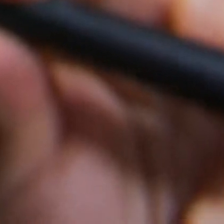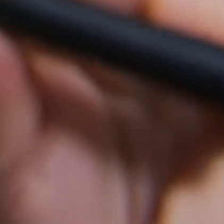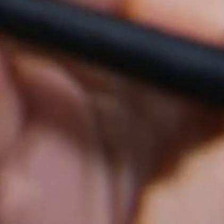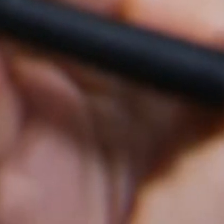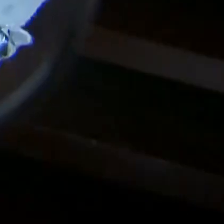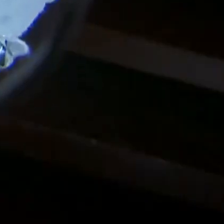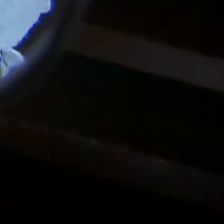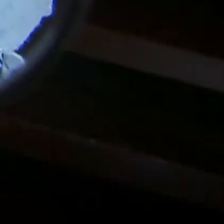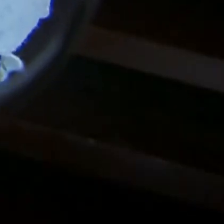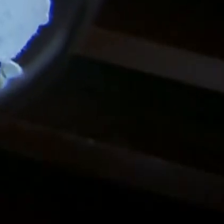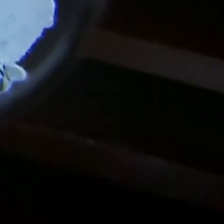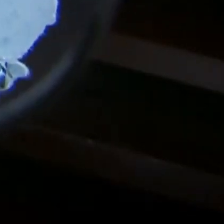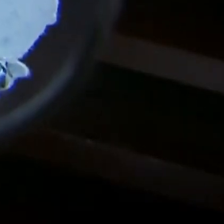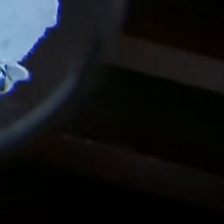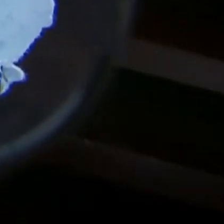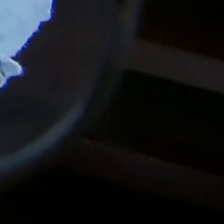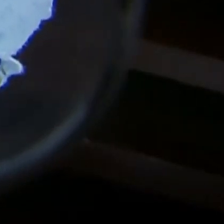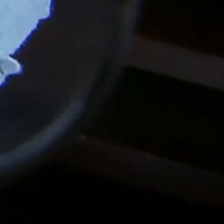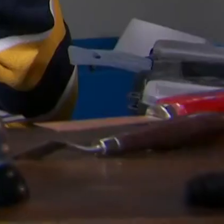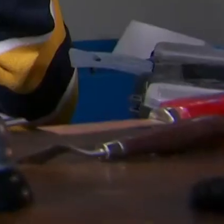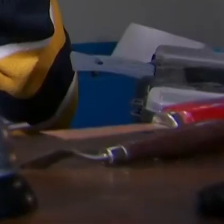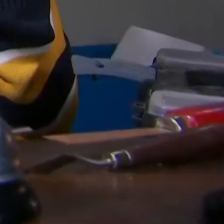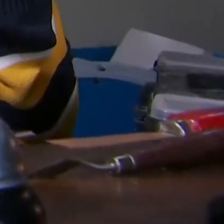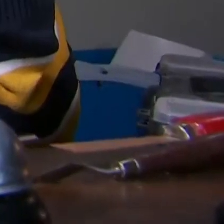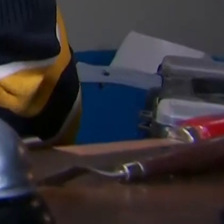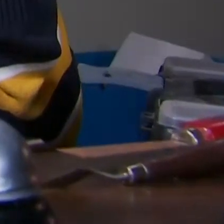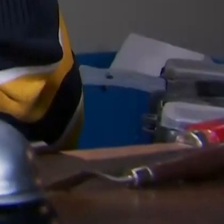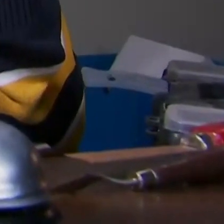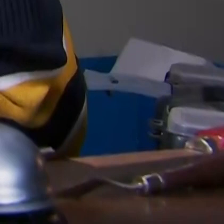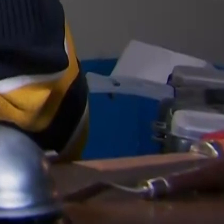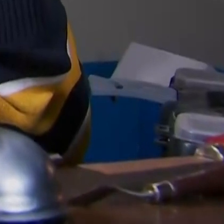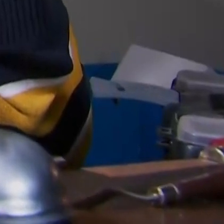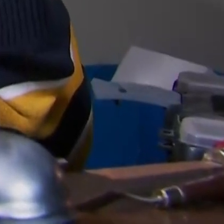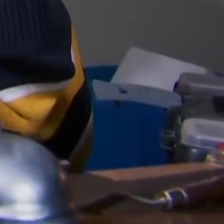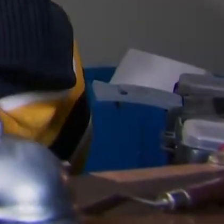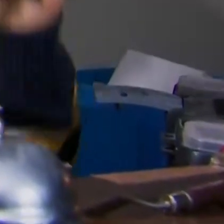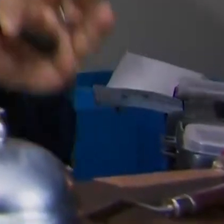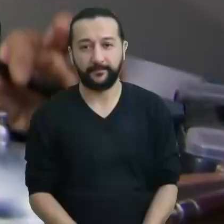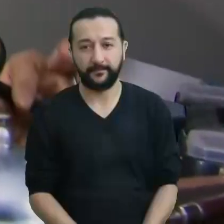takılan fenerlerden var. Ümitsizce başını iki yana sallayarak fotoğrafı elinden bıraktı.